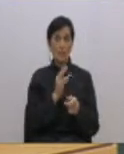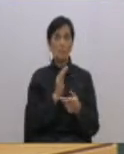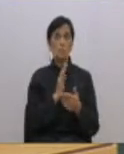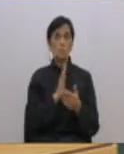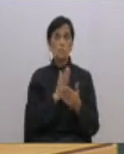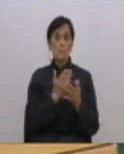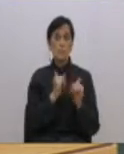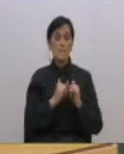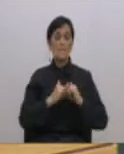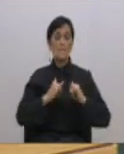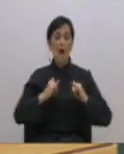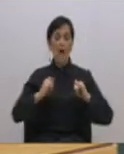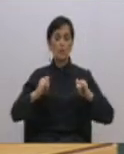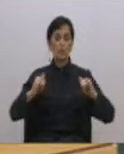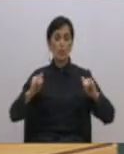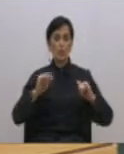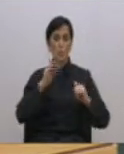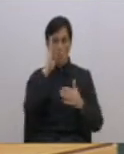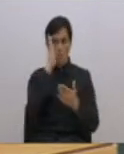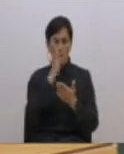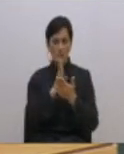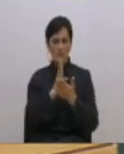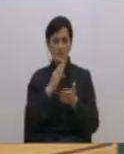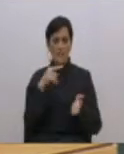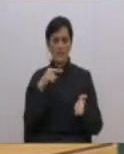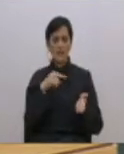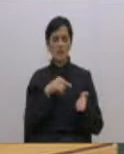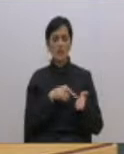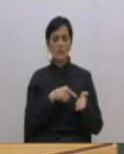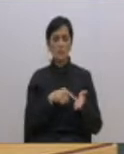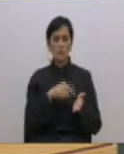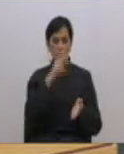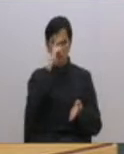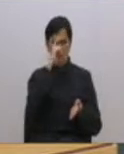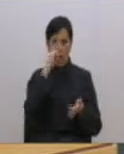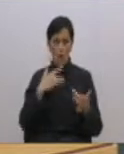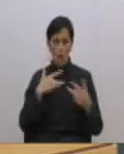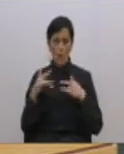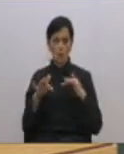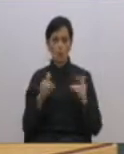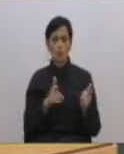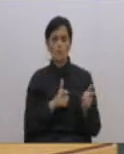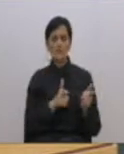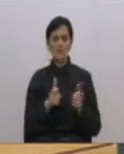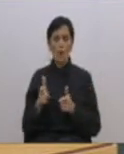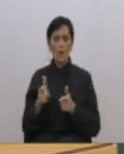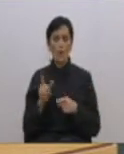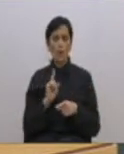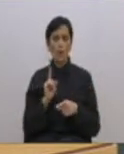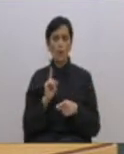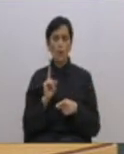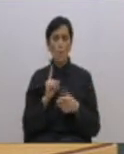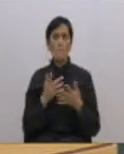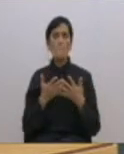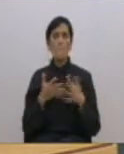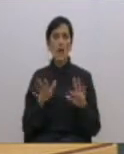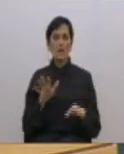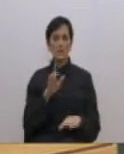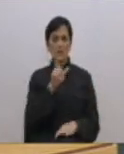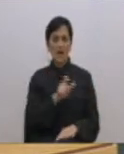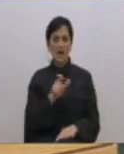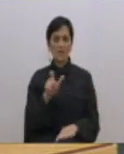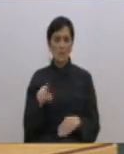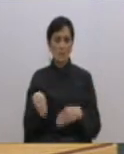არეალი ფართოვდება, რაც პირდაპირ მიუთითებს, რომ სახელმწიფოს როლი და მზაობა იმისთვის, რომ უფრო მეტ ადამიანს